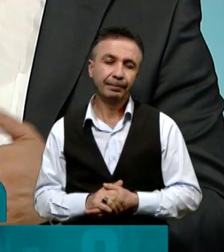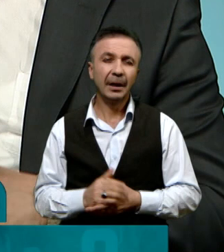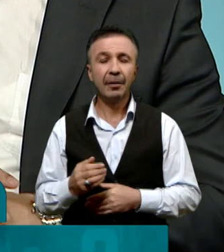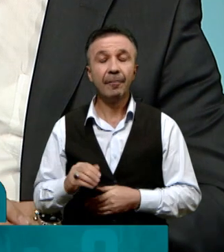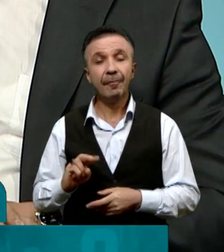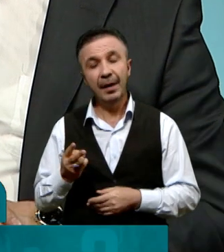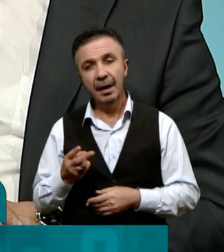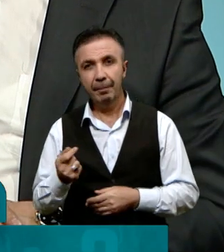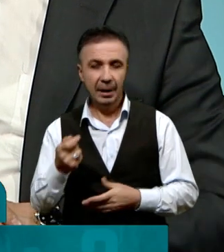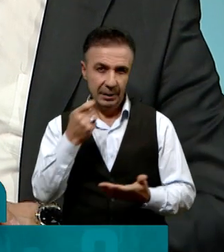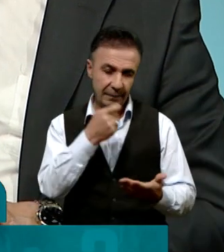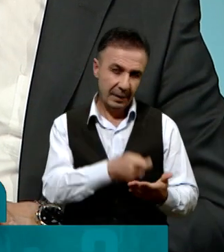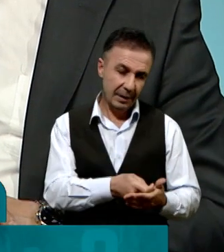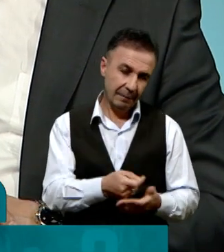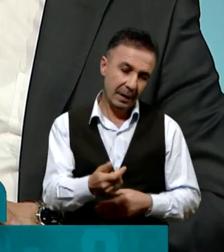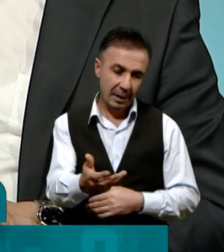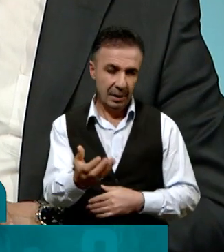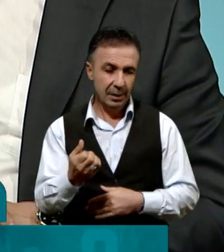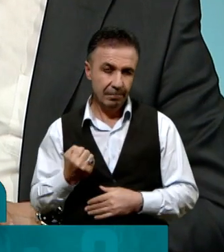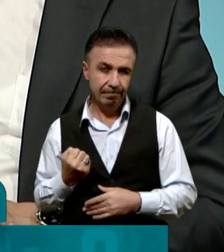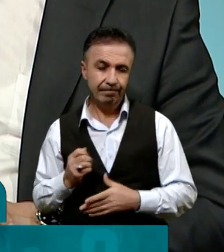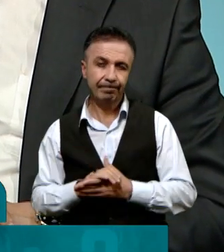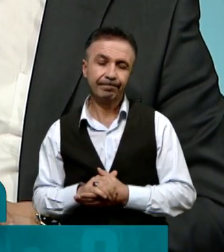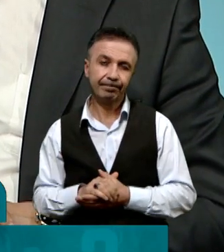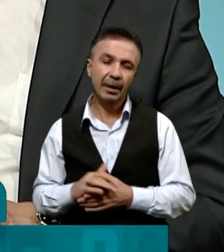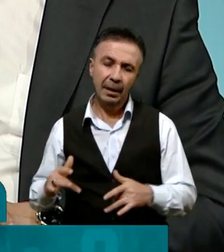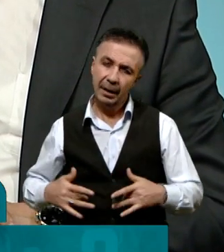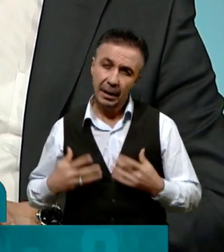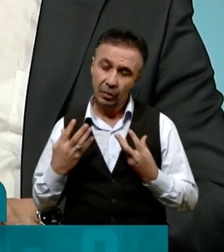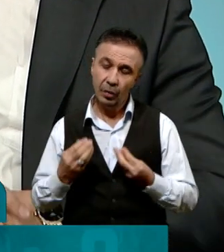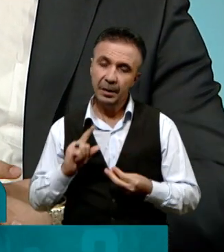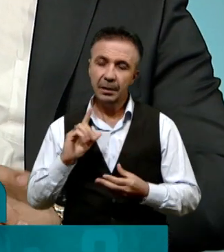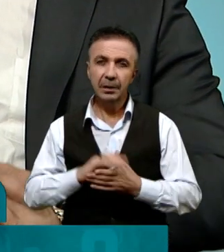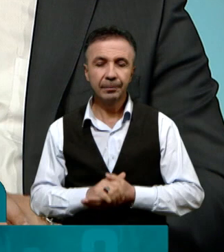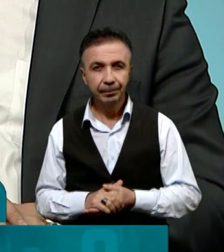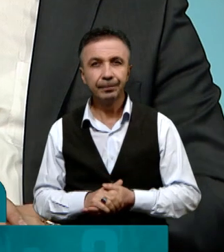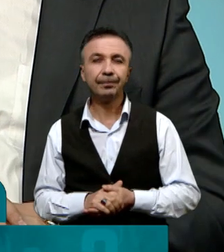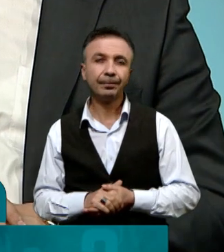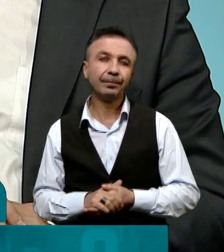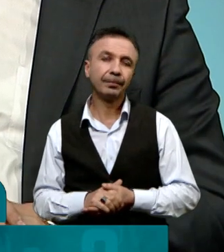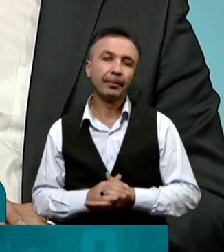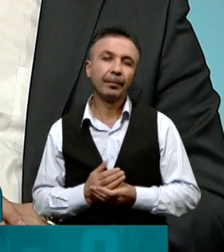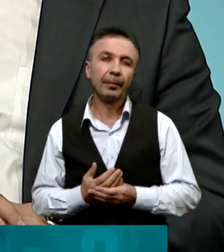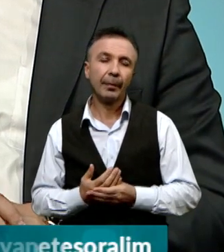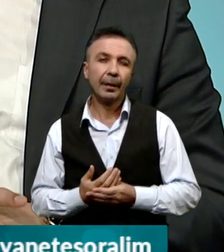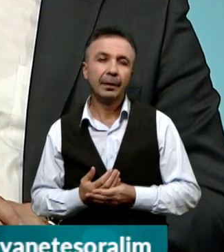onları neyini alacak? Hisselerini alacak. Helalleşme yani razılık almadan olmuyor bu iş tabii değil mi hocam? Evet. Allah kolaylıklar versin.